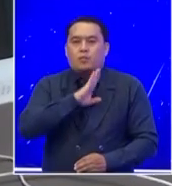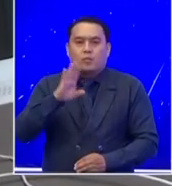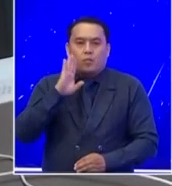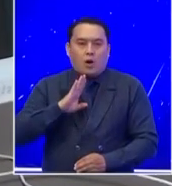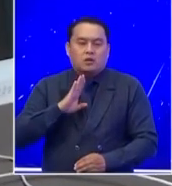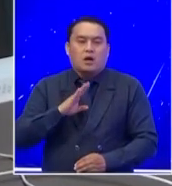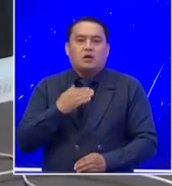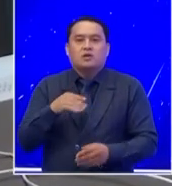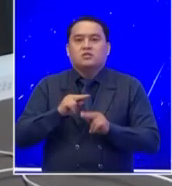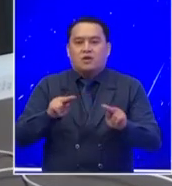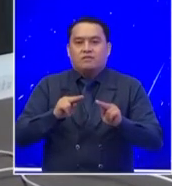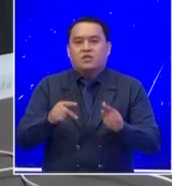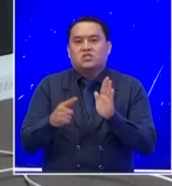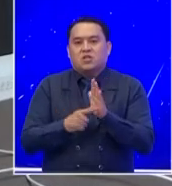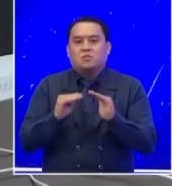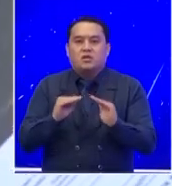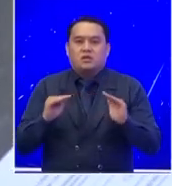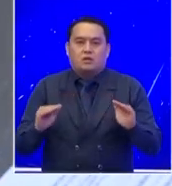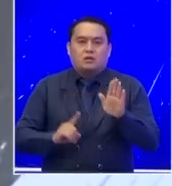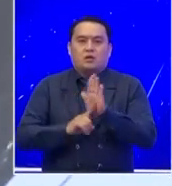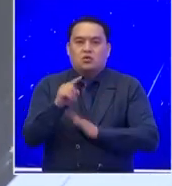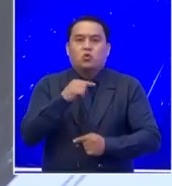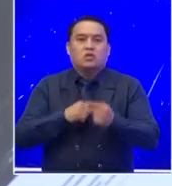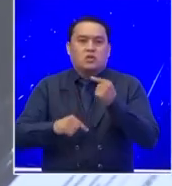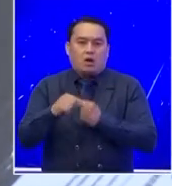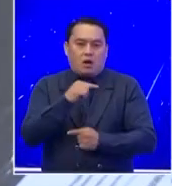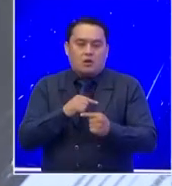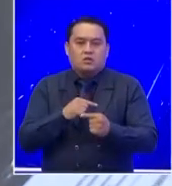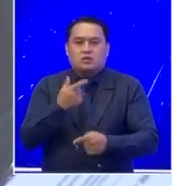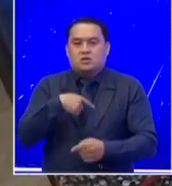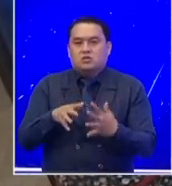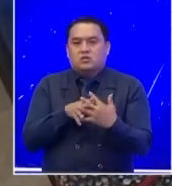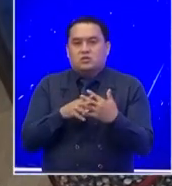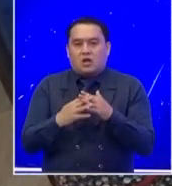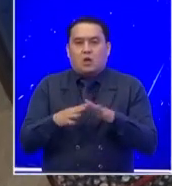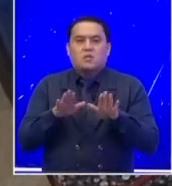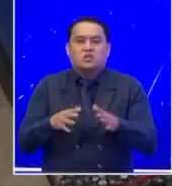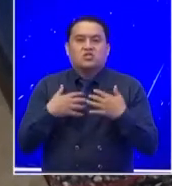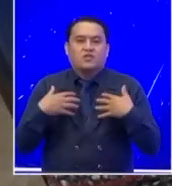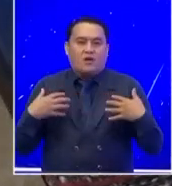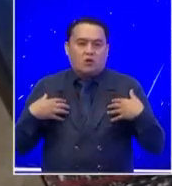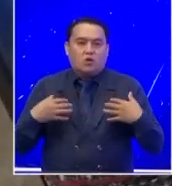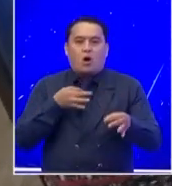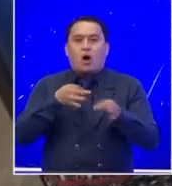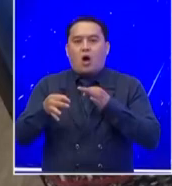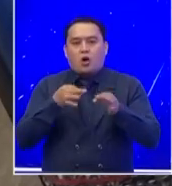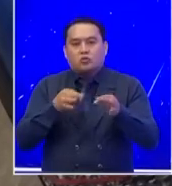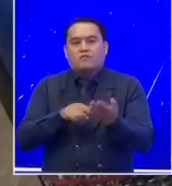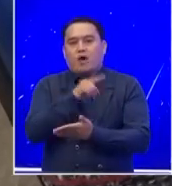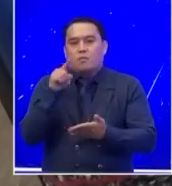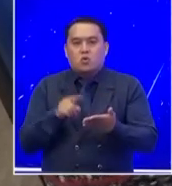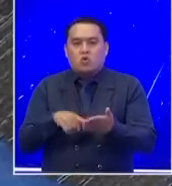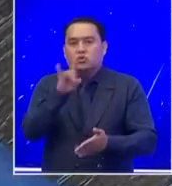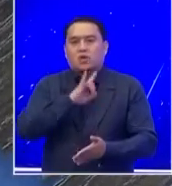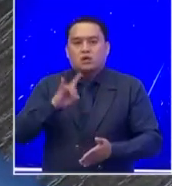Семья воспитывает 7 детей и решила начать свое дело. Оптимально для сельской местности – животноводство. За консультацией в этом вопросе